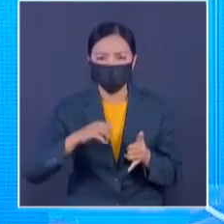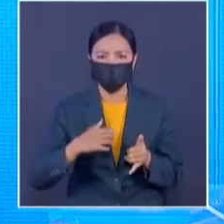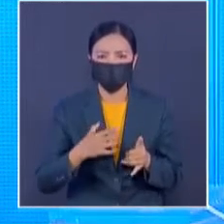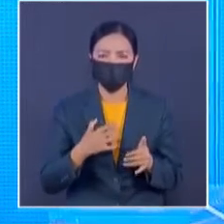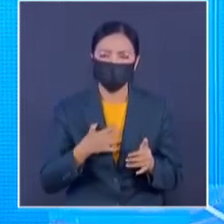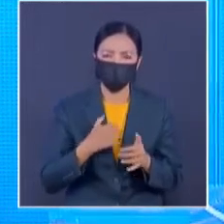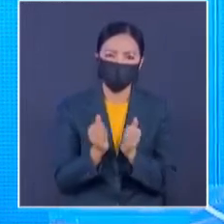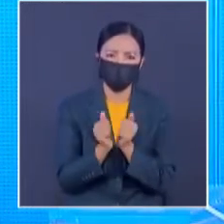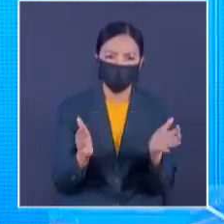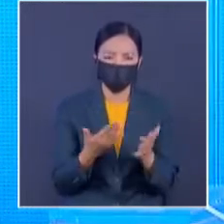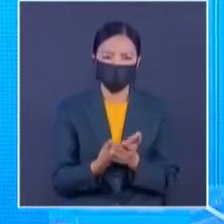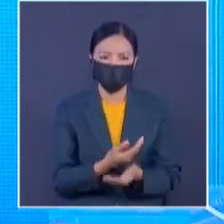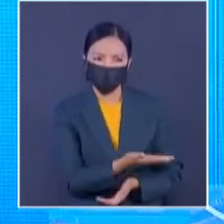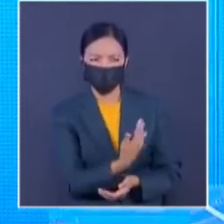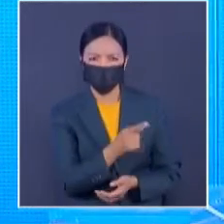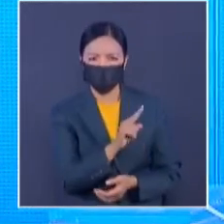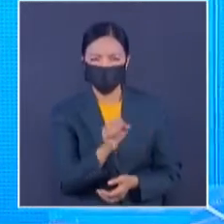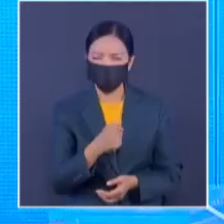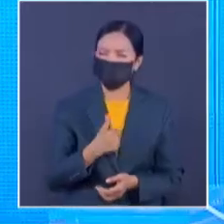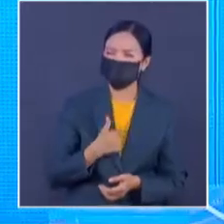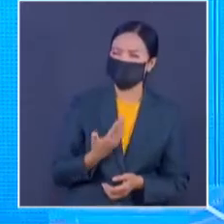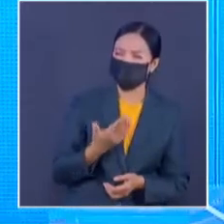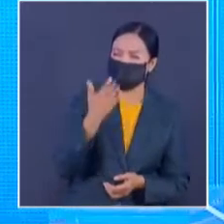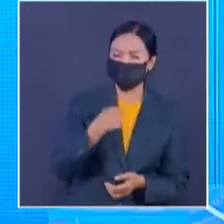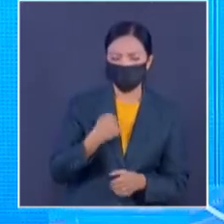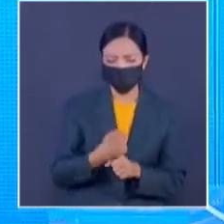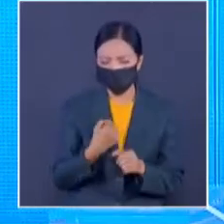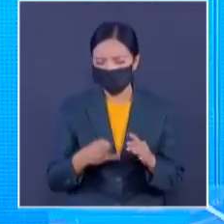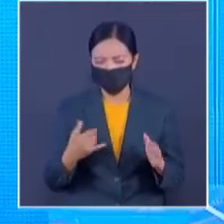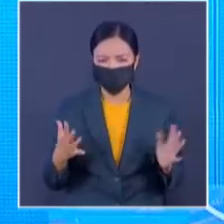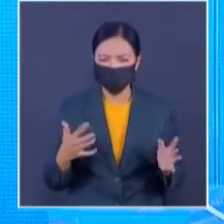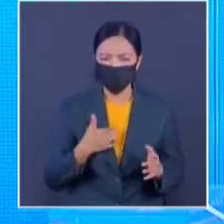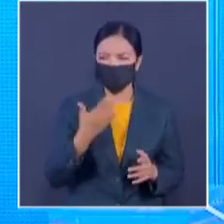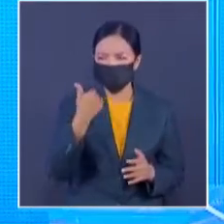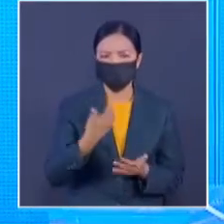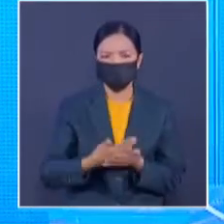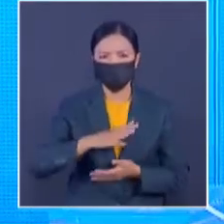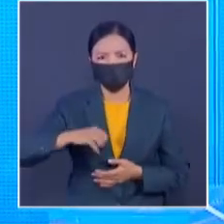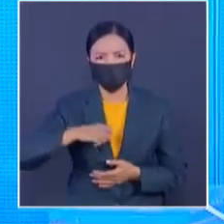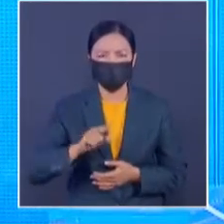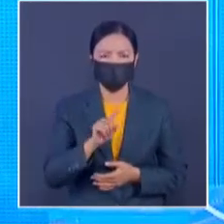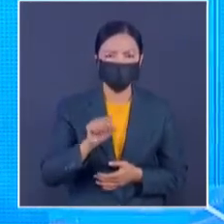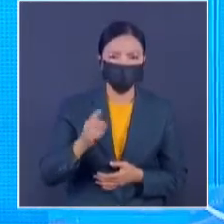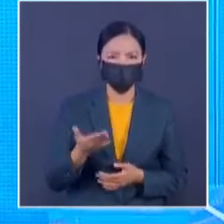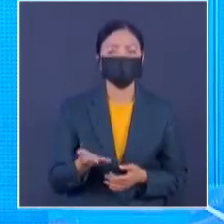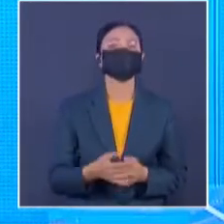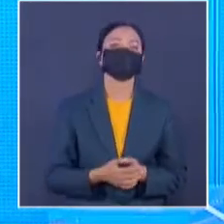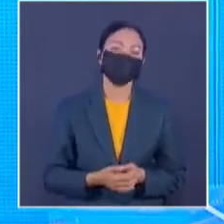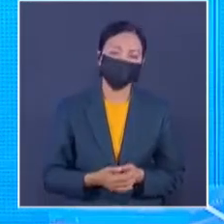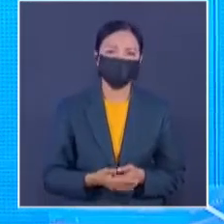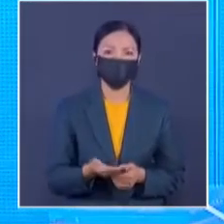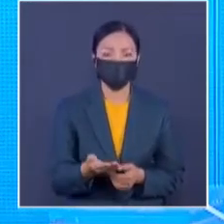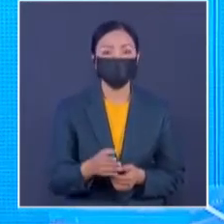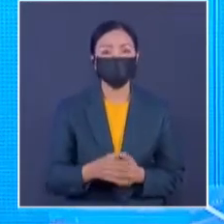ให้ปล่อยตัวเงิน 100,000 บาทปรากฏว่าเรื่องนี้เป็นข่าวเป็นข่าวมาครับและมีข้อมูลจากฝั่งตำรวจด้วยคุณผู้ช